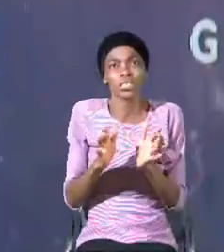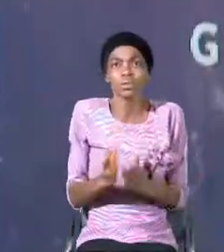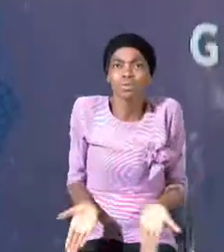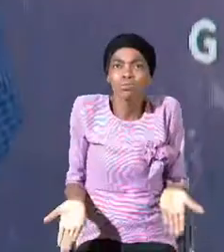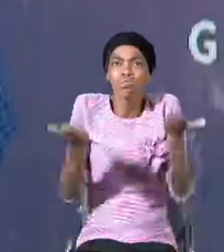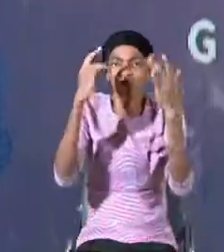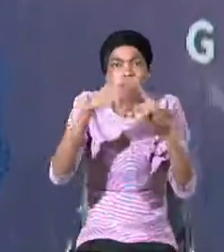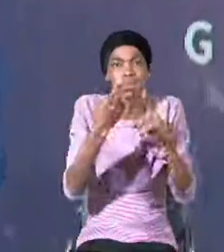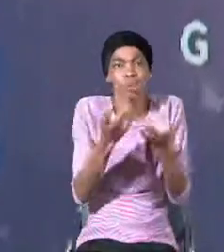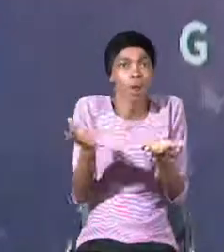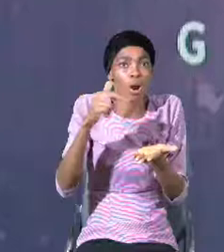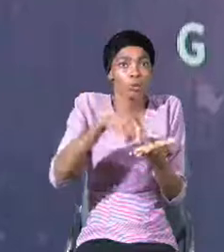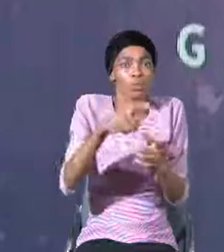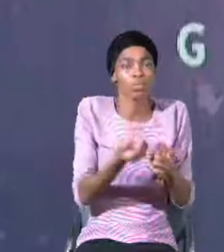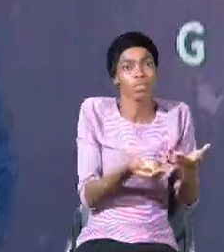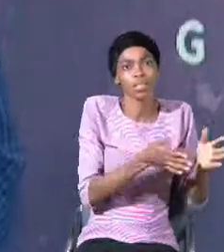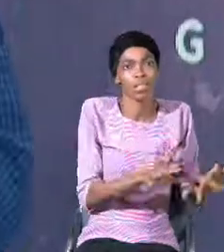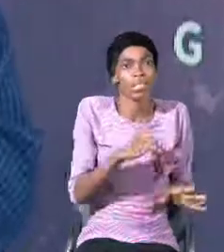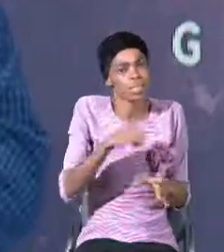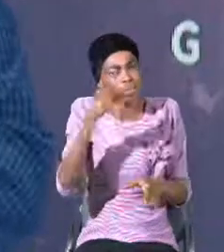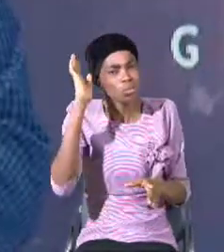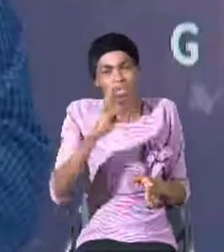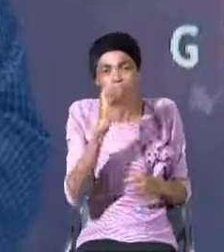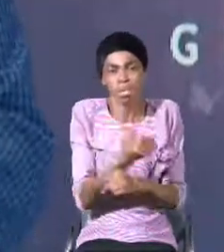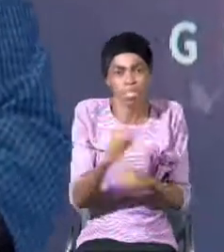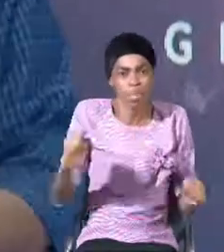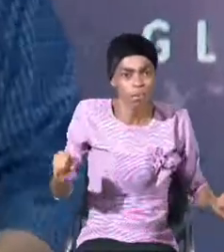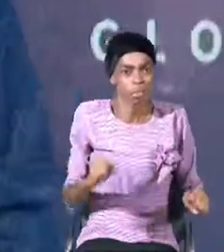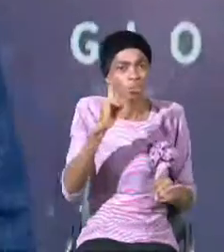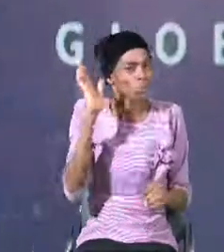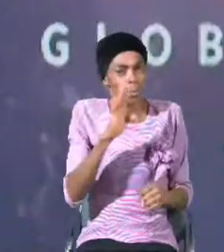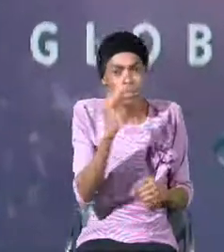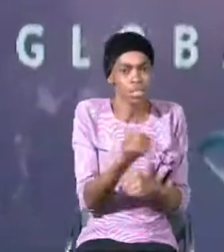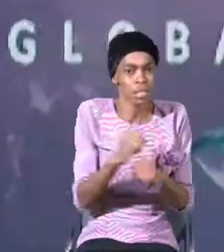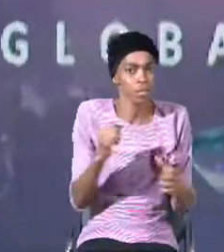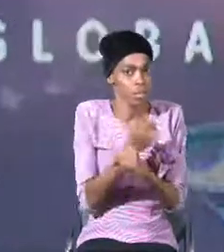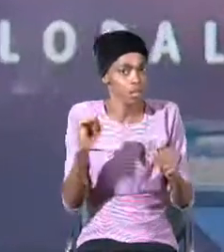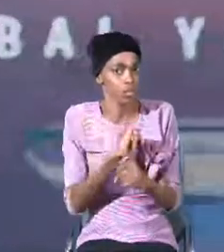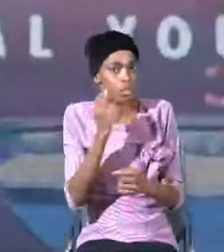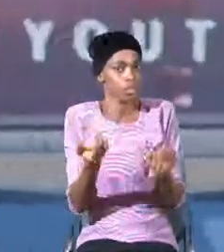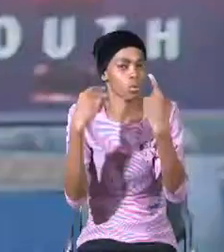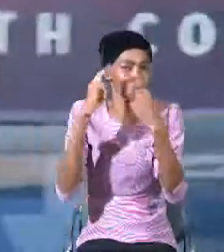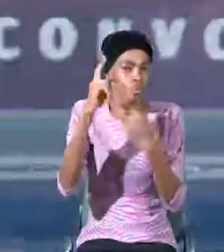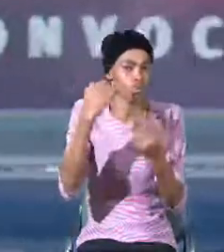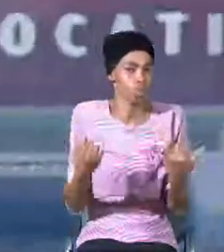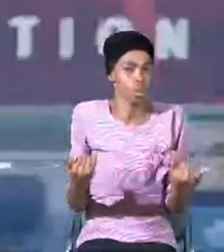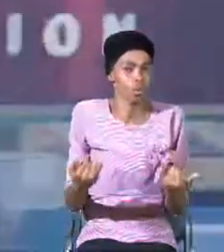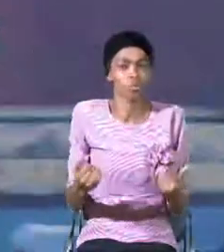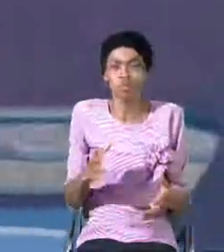est ressuscité des morts, il dit, tu seras sauvé. Tu seras sauvé. Le salut vient pour toi